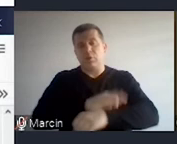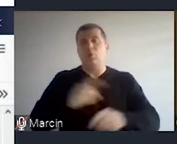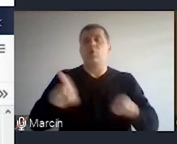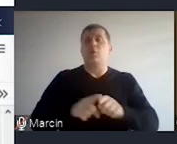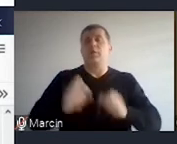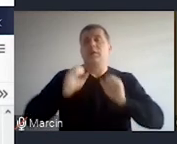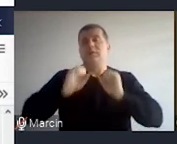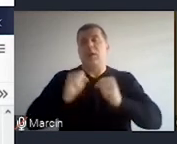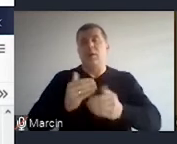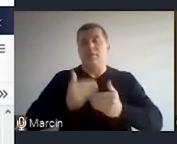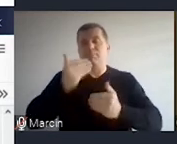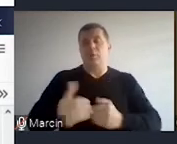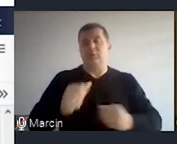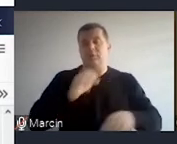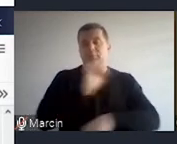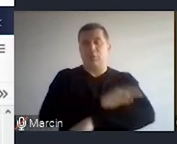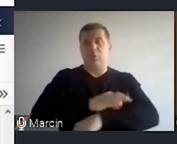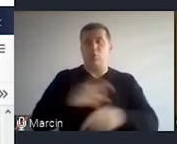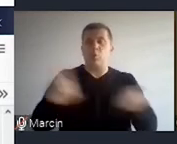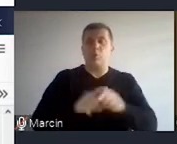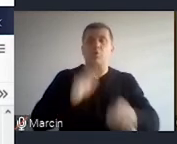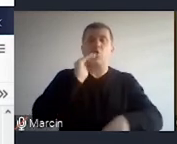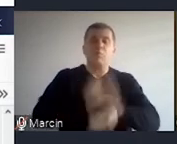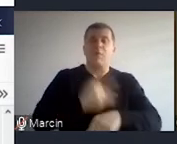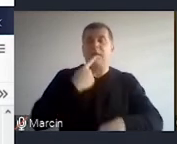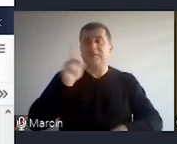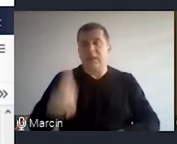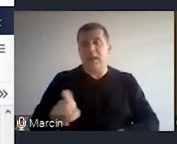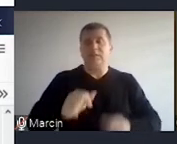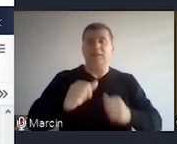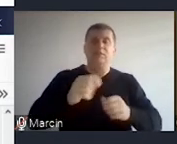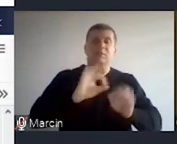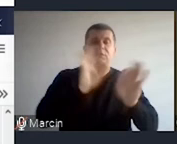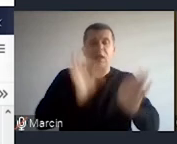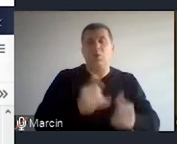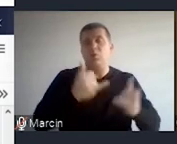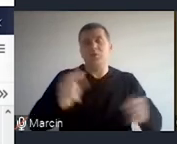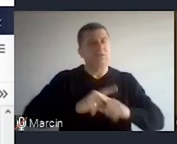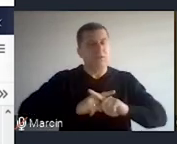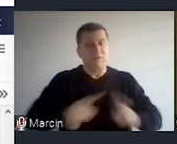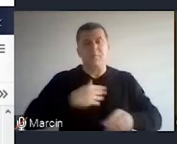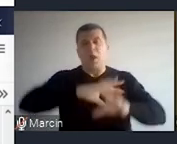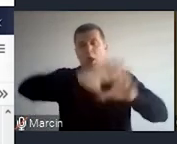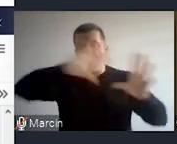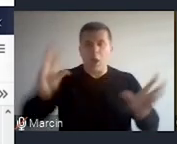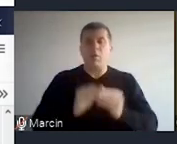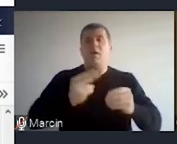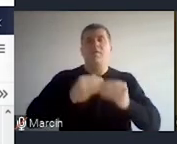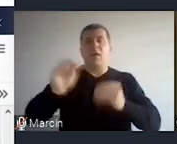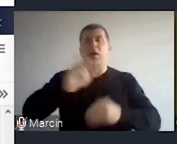również w działalność poza projektami, również w umowie zlecenia czy dzieła, nie mogę mieć łącznie więcej